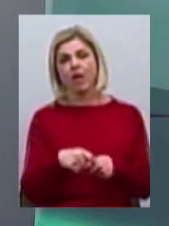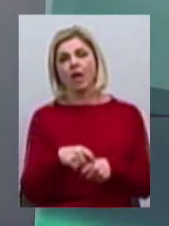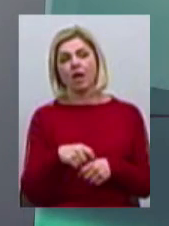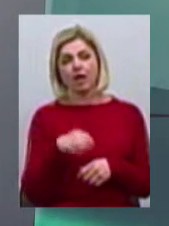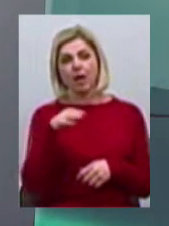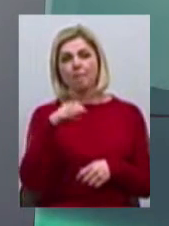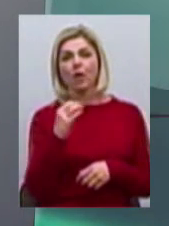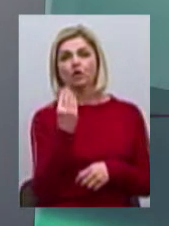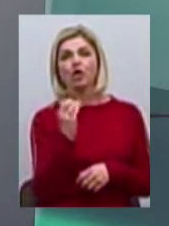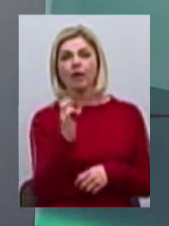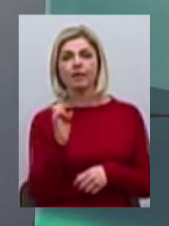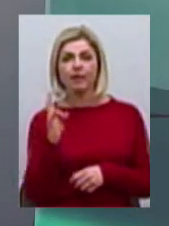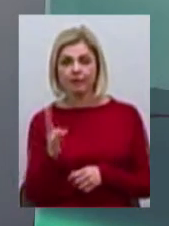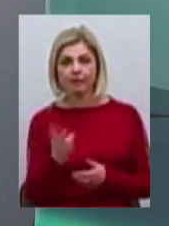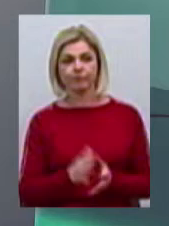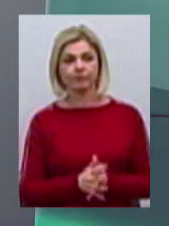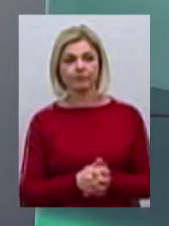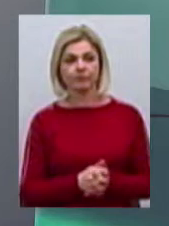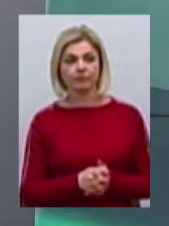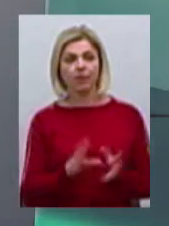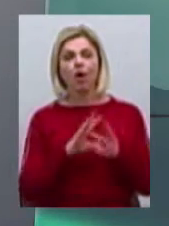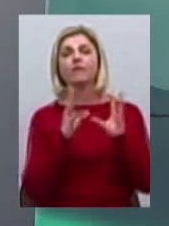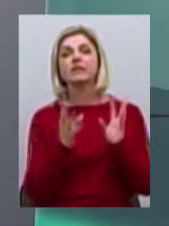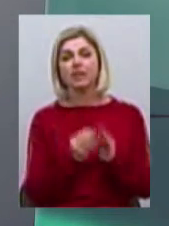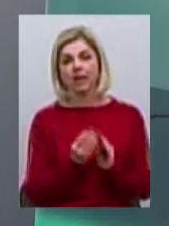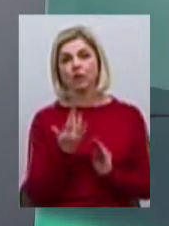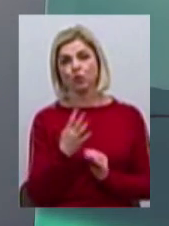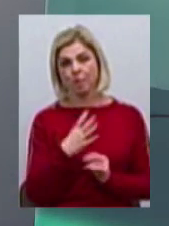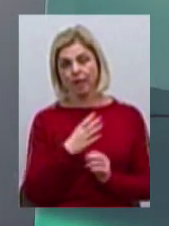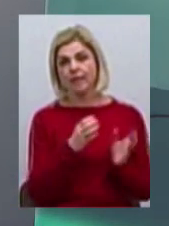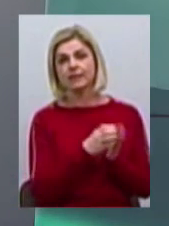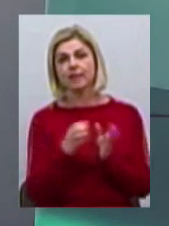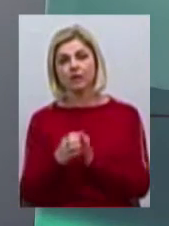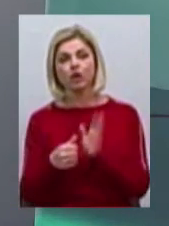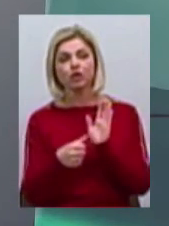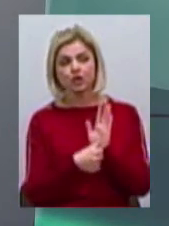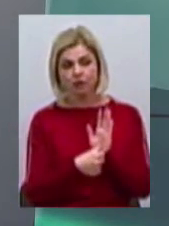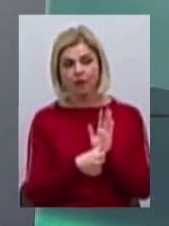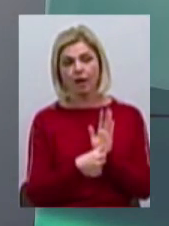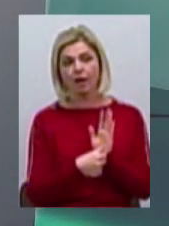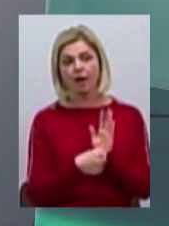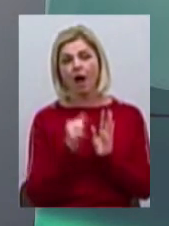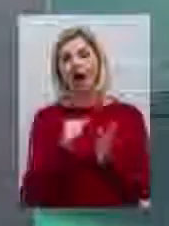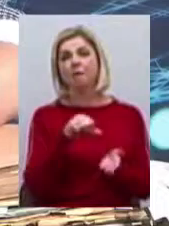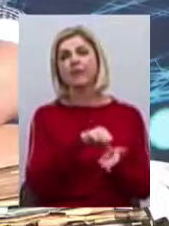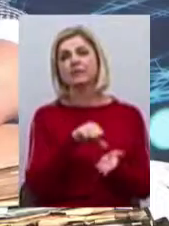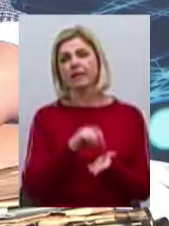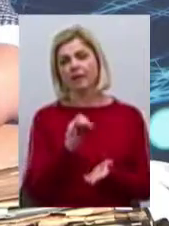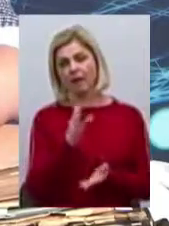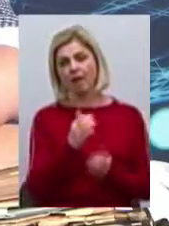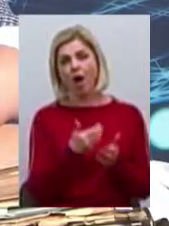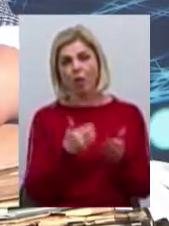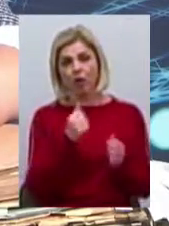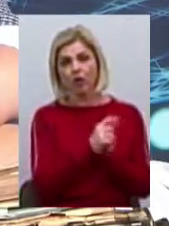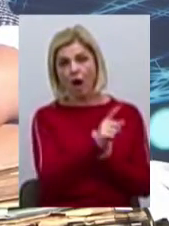А загалом представників скільки було? Скільки загалом було? Станів шість було, так? Ні, які мали. А, представників, так від кожного